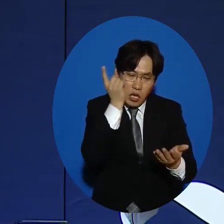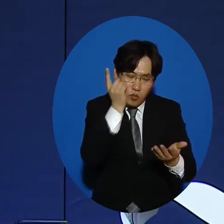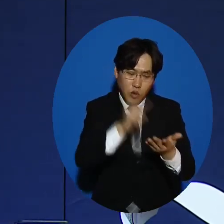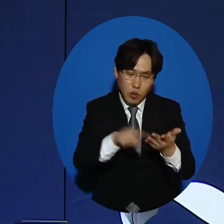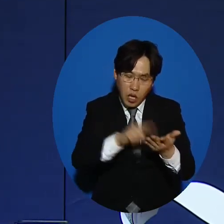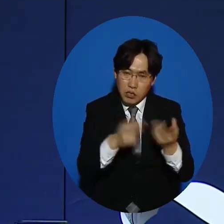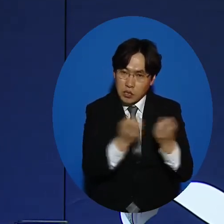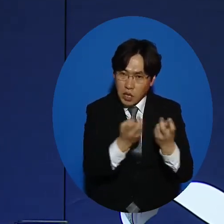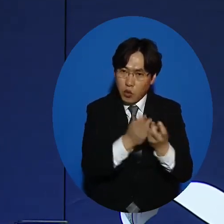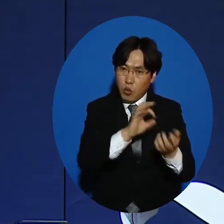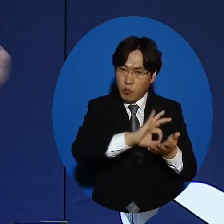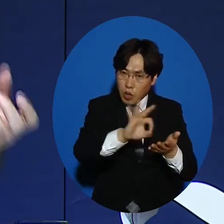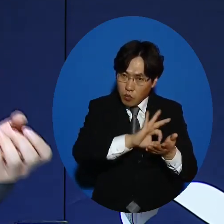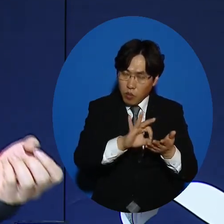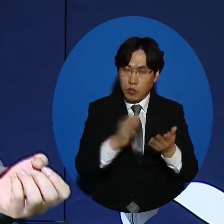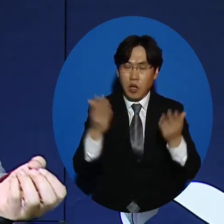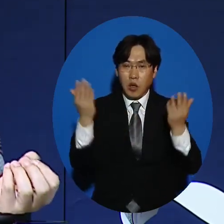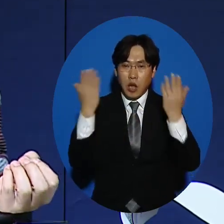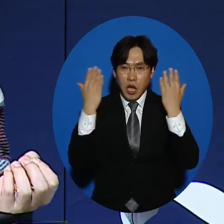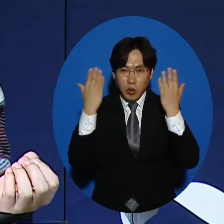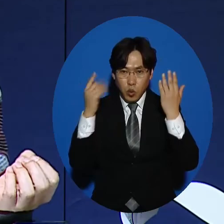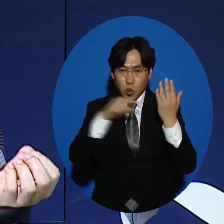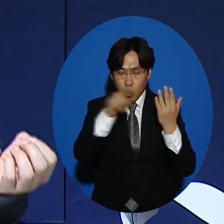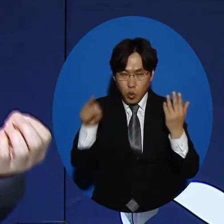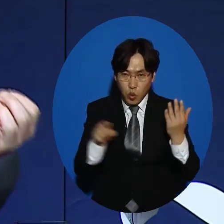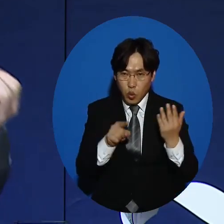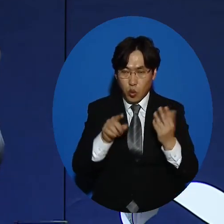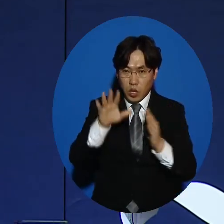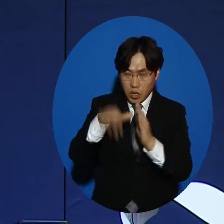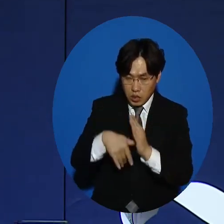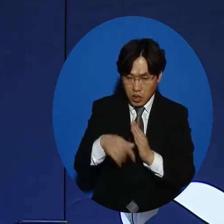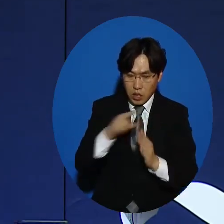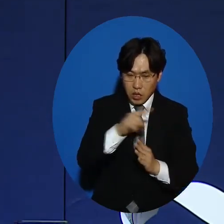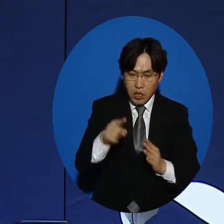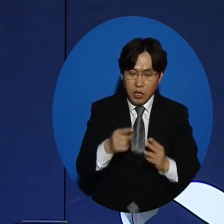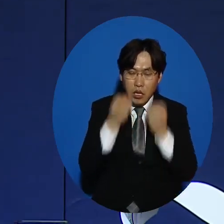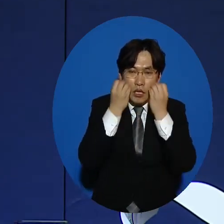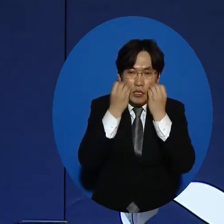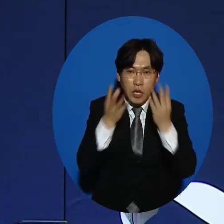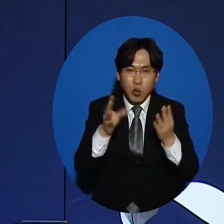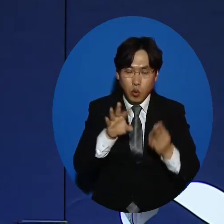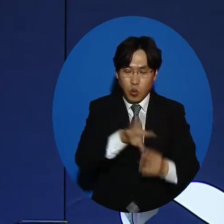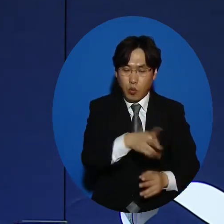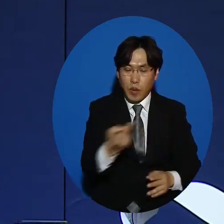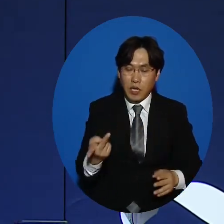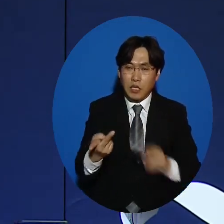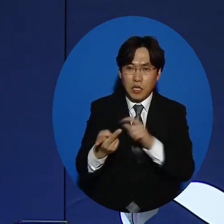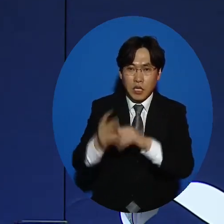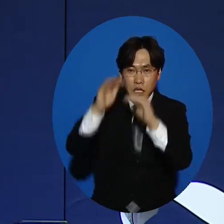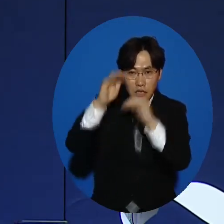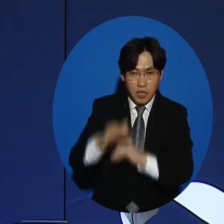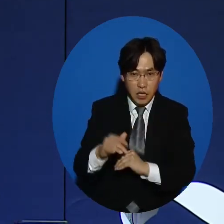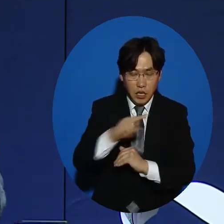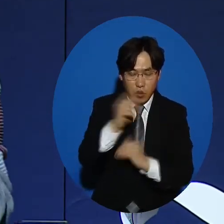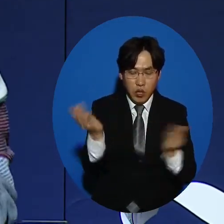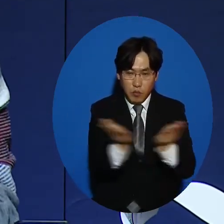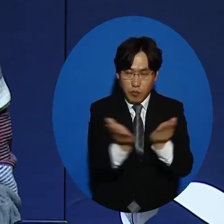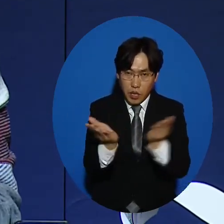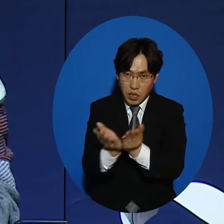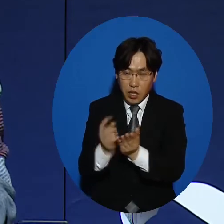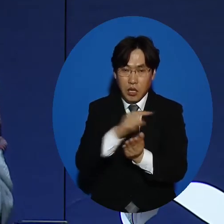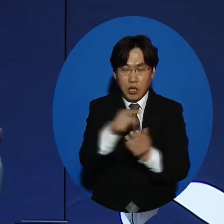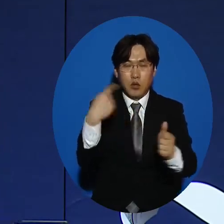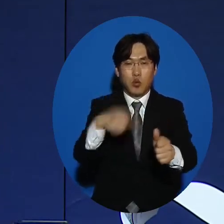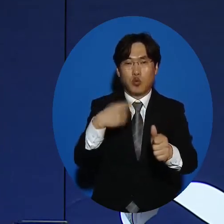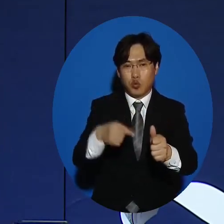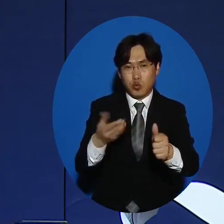해요. 또 학령기 때 엑셀을 배웠다고 하더라도 성인기에 바뀌어 있는 최근 버전의 또 엑셀도 배워야